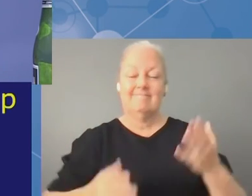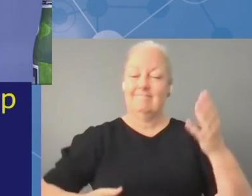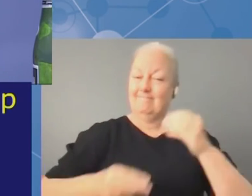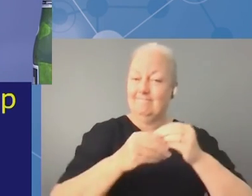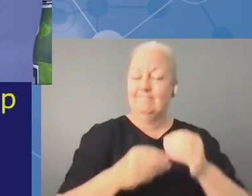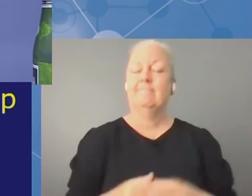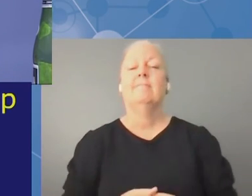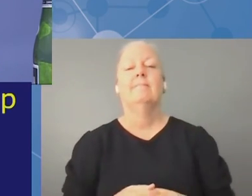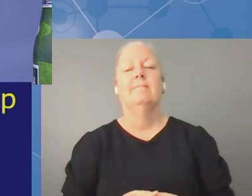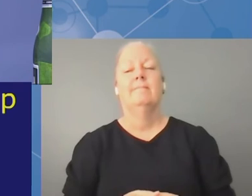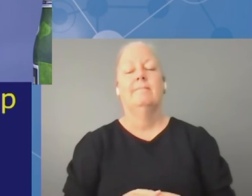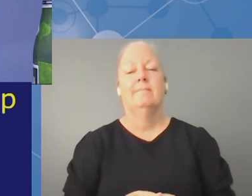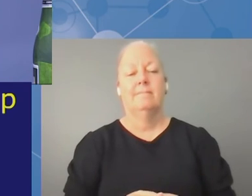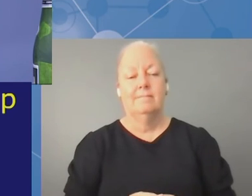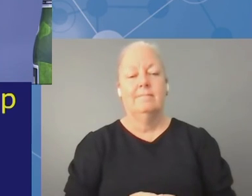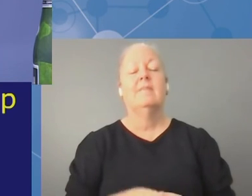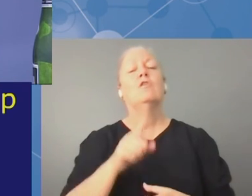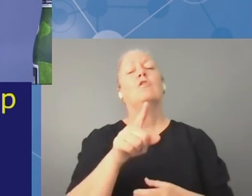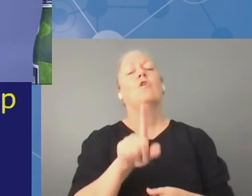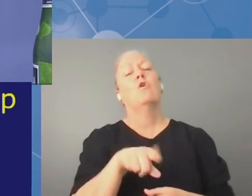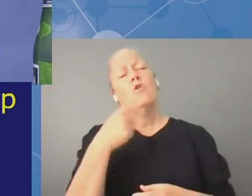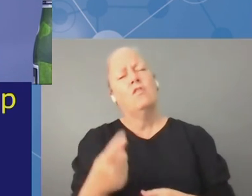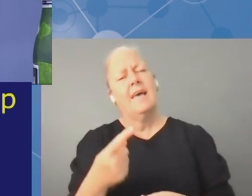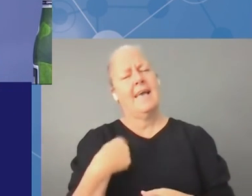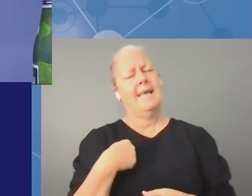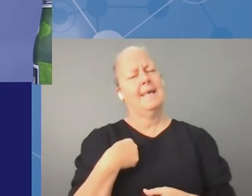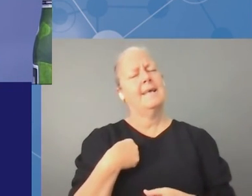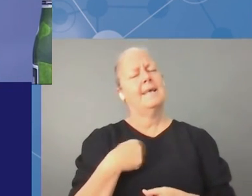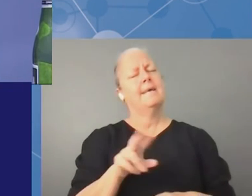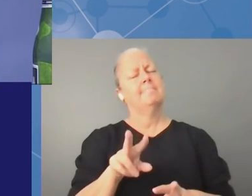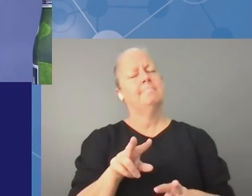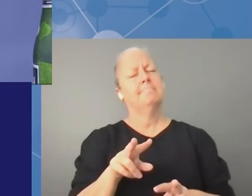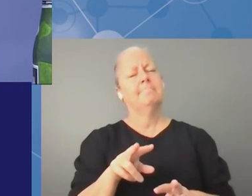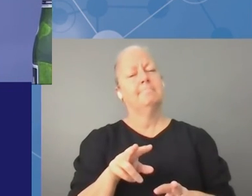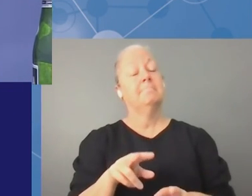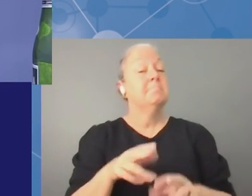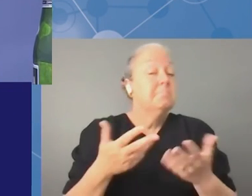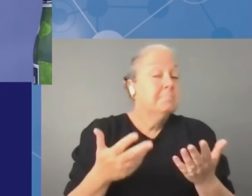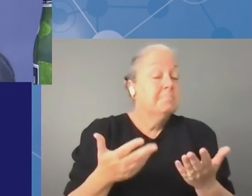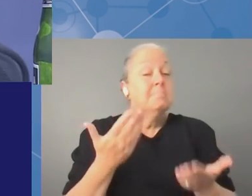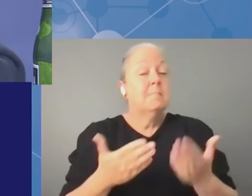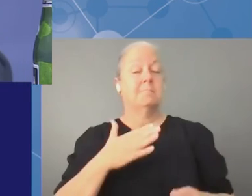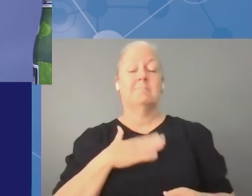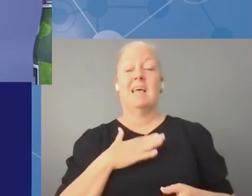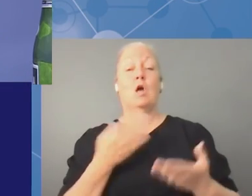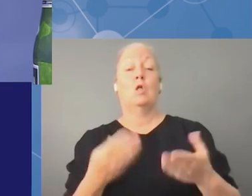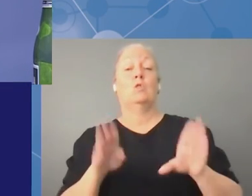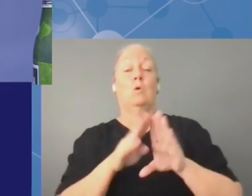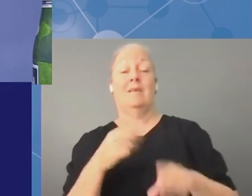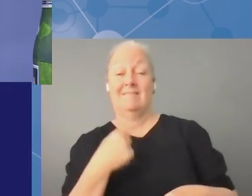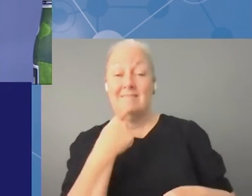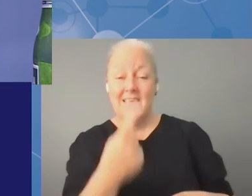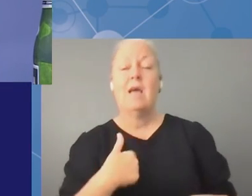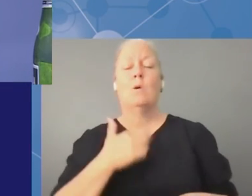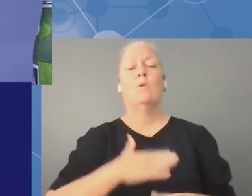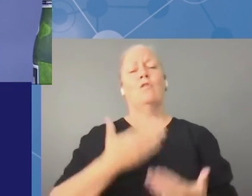уж недостаточно. Вот все должны понимать, что именно даже и такие темы здесь появляются. И